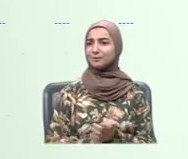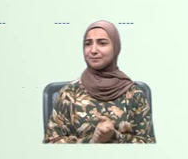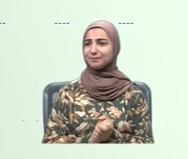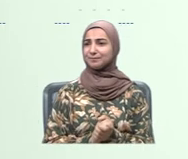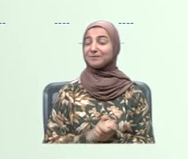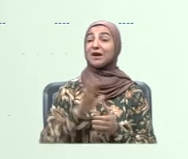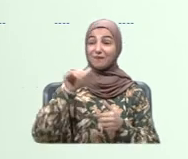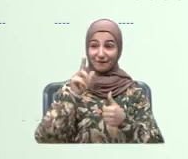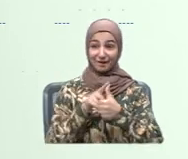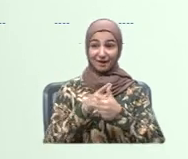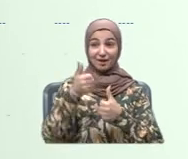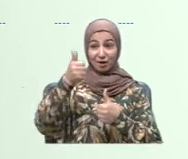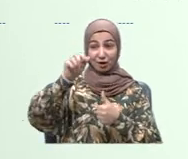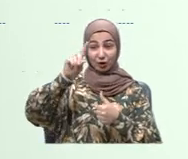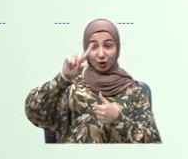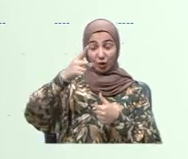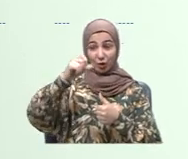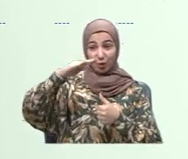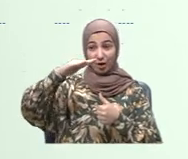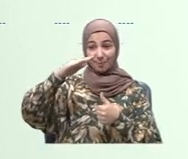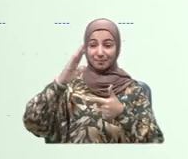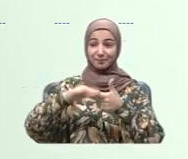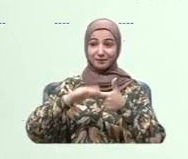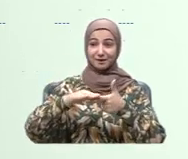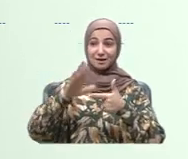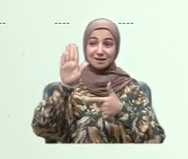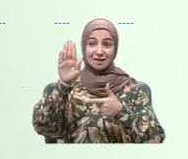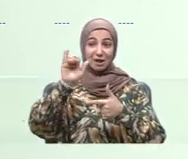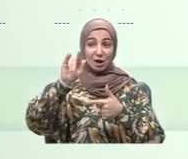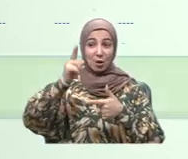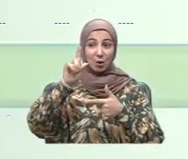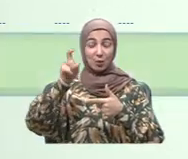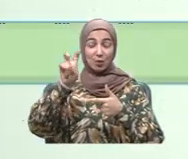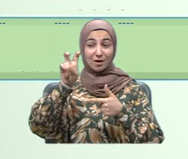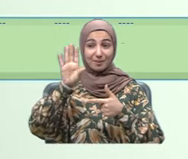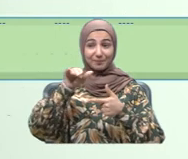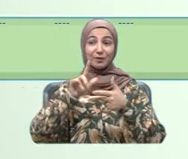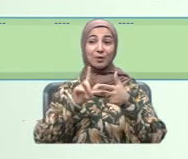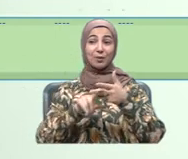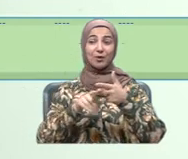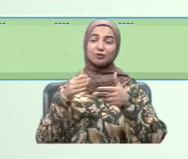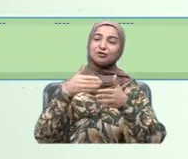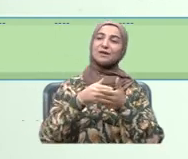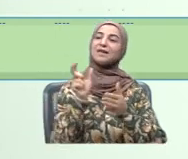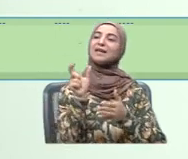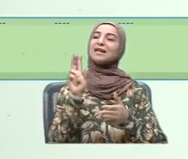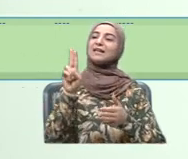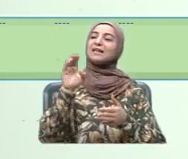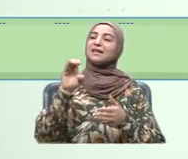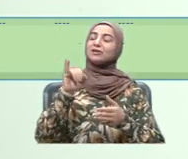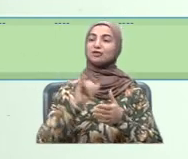به أطروحة وسيرورة حجاج ونتيجة. أما بالنسبة إلى الجنس الأدبي فهو ينتمي